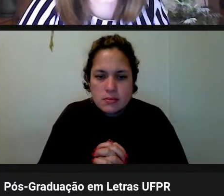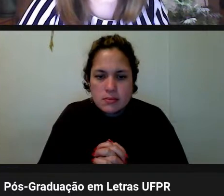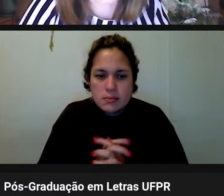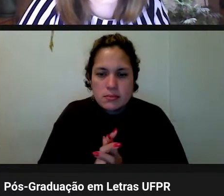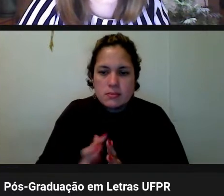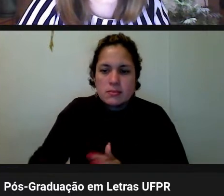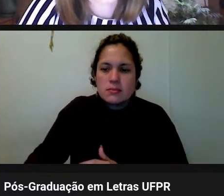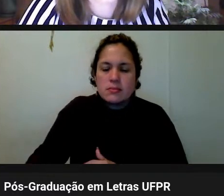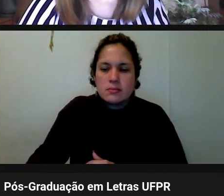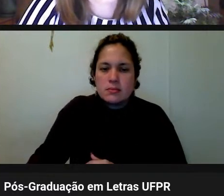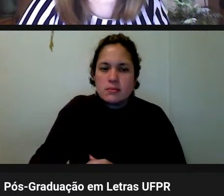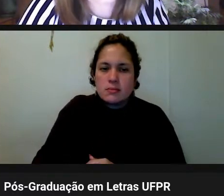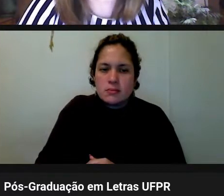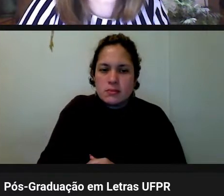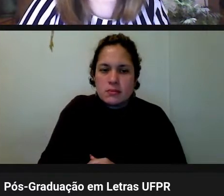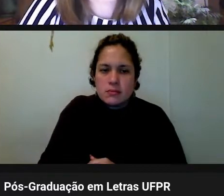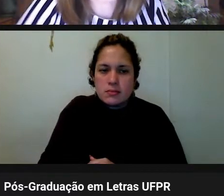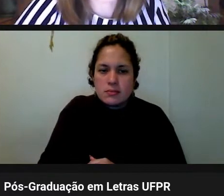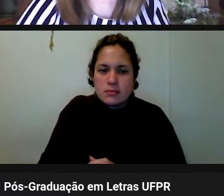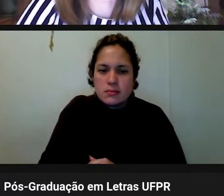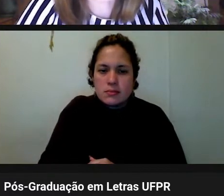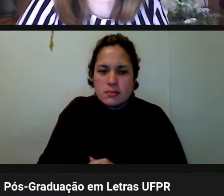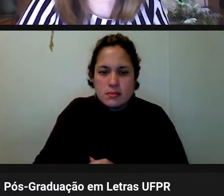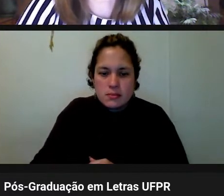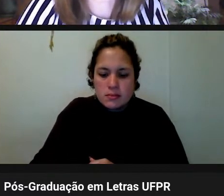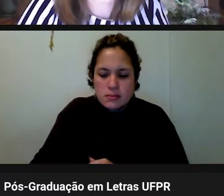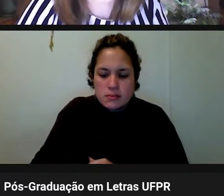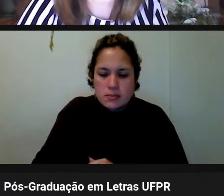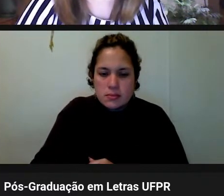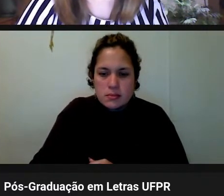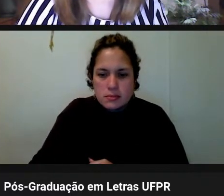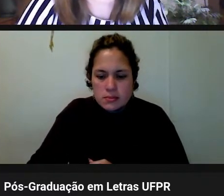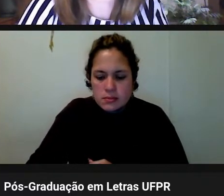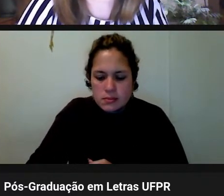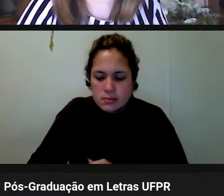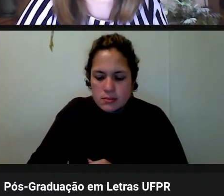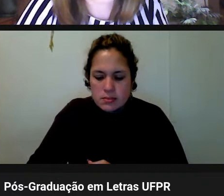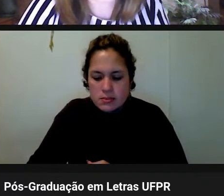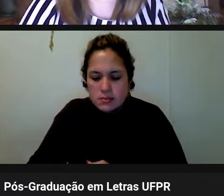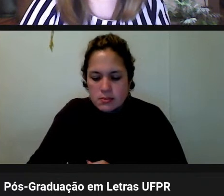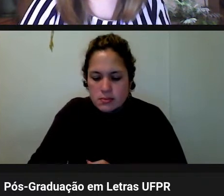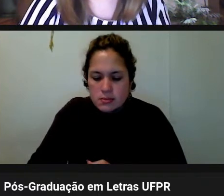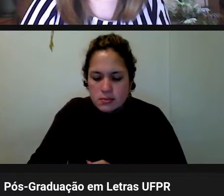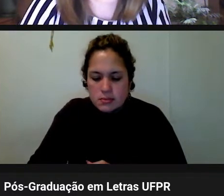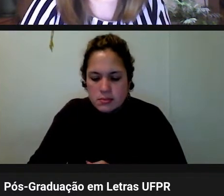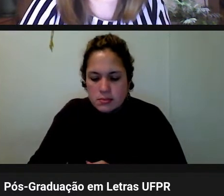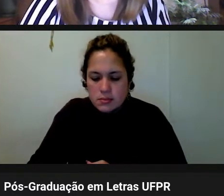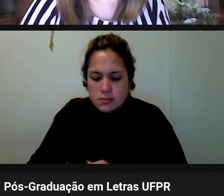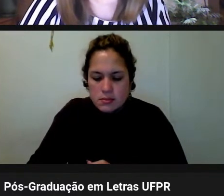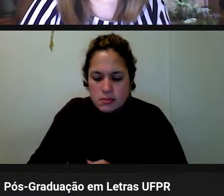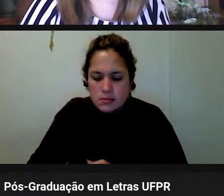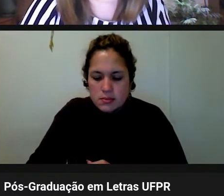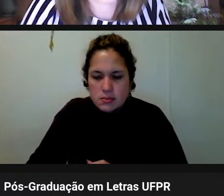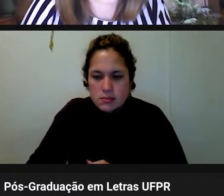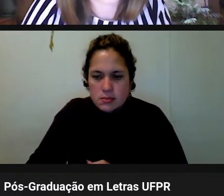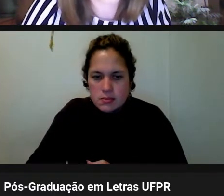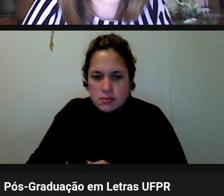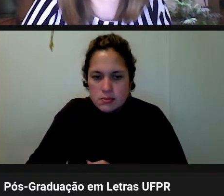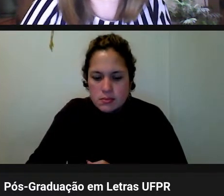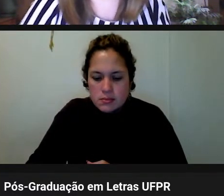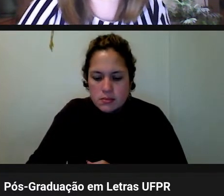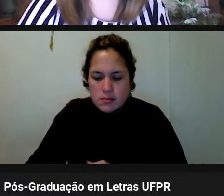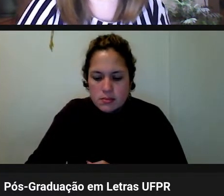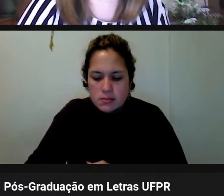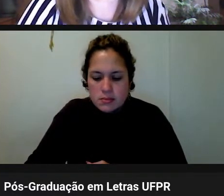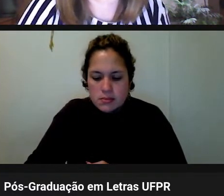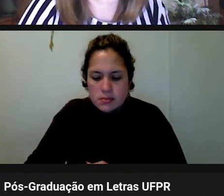Polak? Tak, najprawdopodobniej tak. Właśnie tą pierwszą nazwą osobową była nazwa Polak, a jego